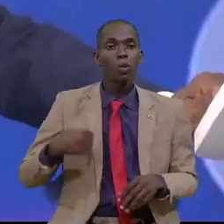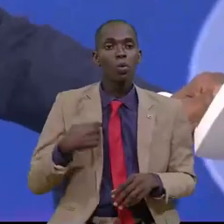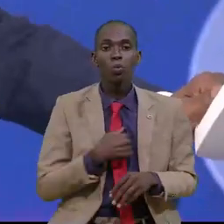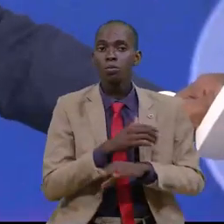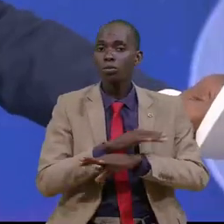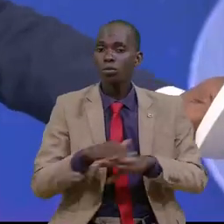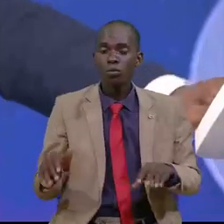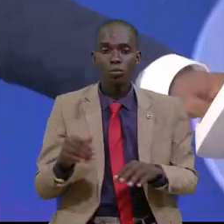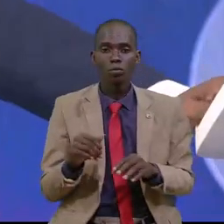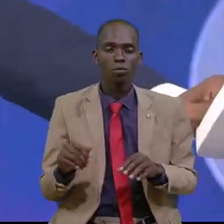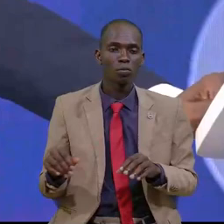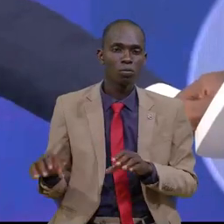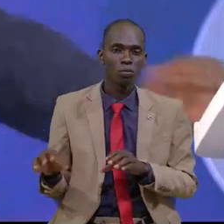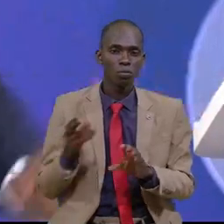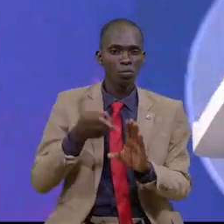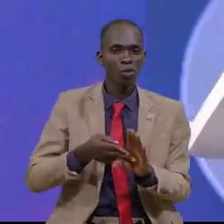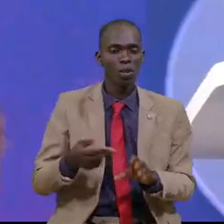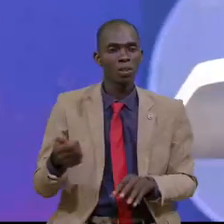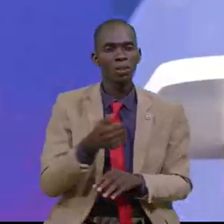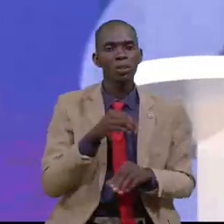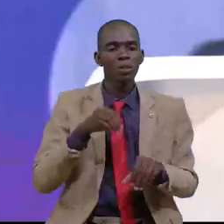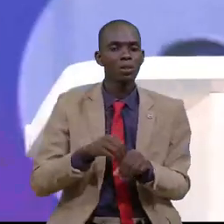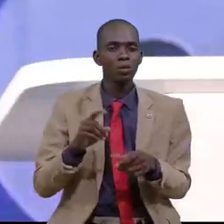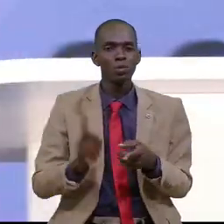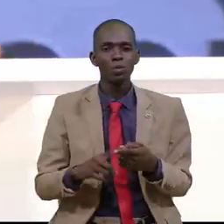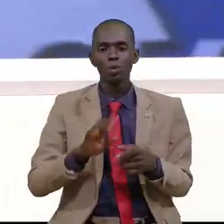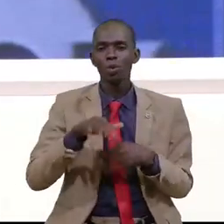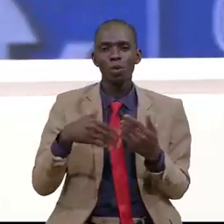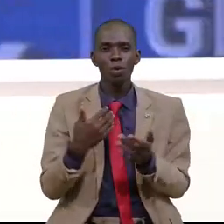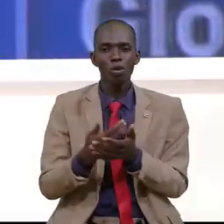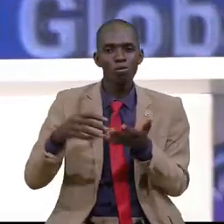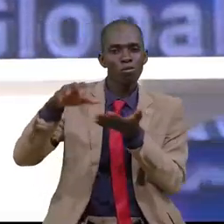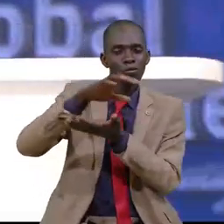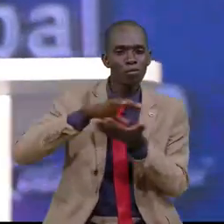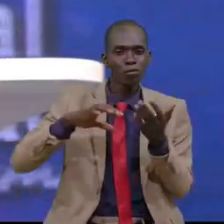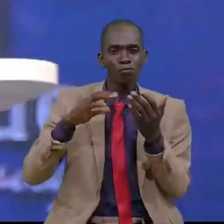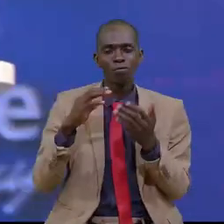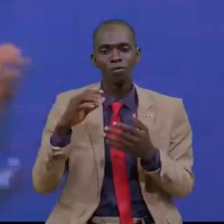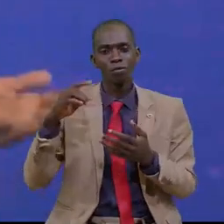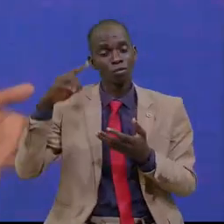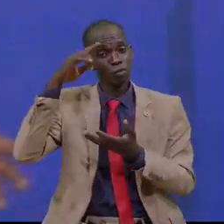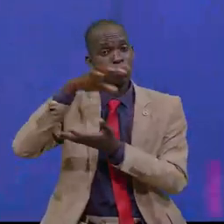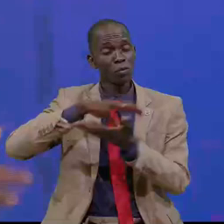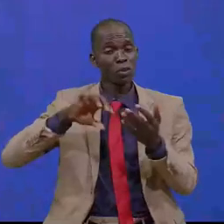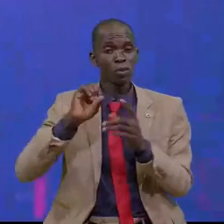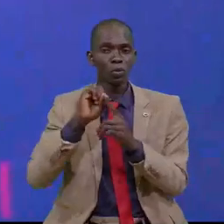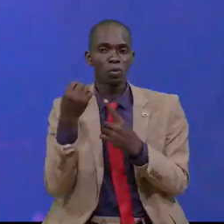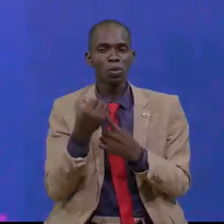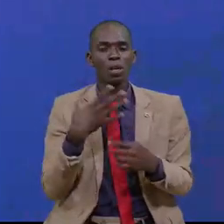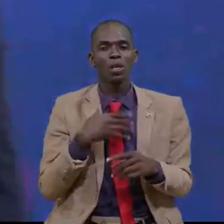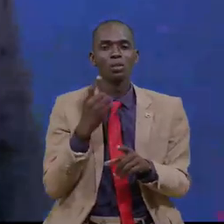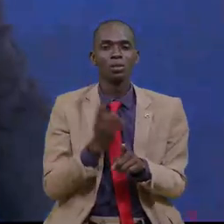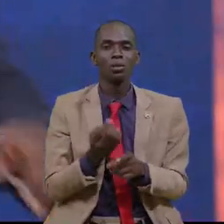Dieu. Nous n'allons pas nous retrouver dans des situations sombres et nous serons tentés